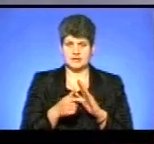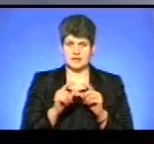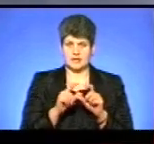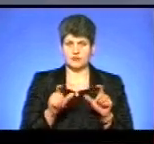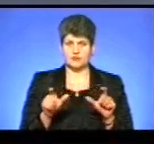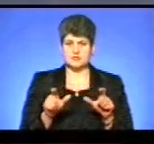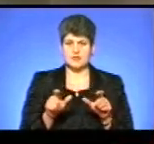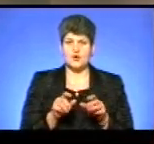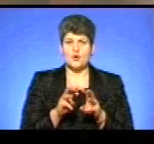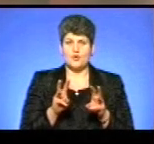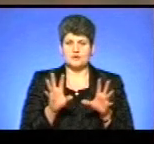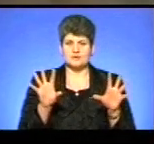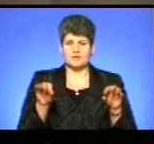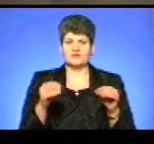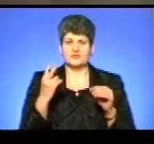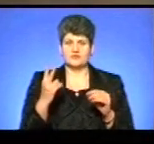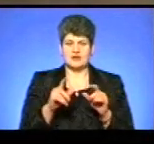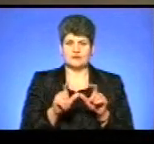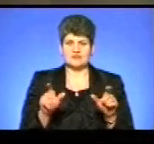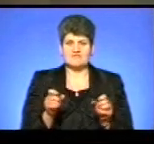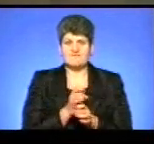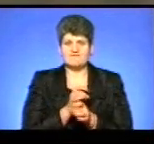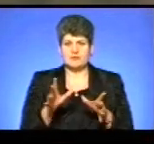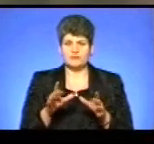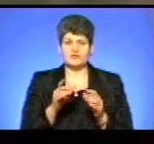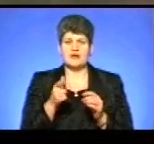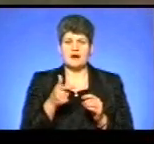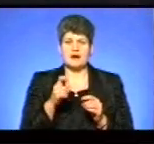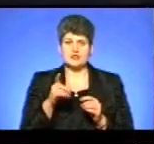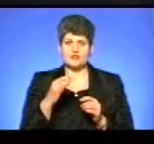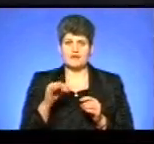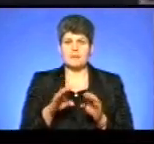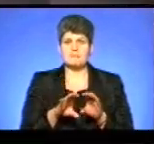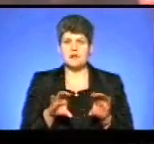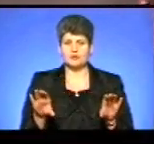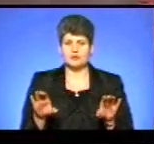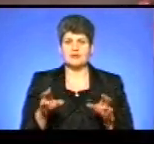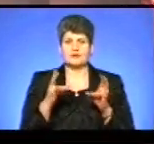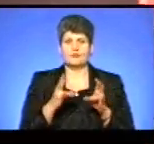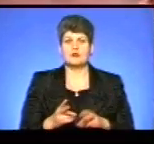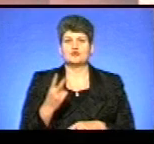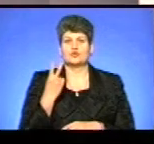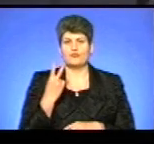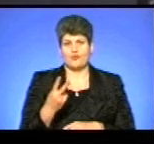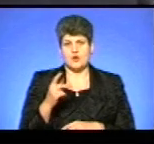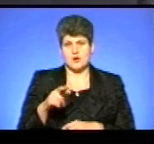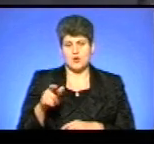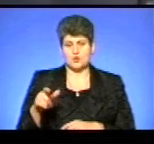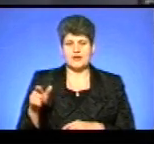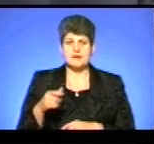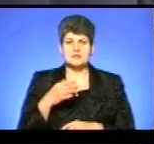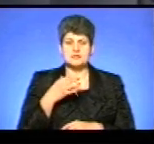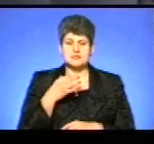на 2 сусідніх кіоски. Через полум'я вибухнув газовий балон на одній з торгових точок. Травмувались 2 людей, повідомив заступник головного